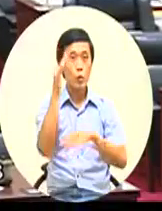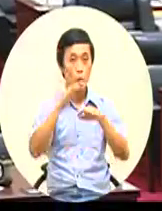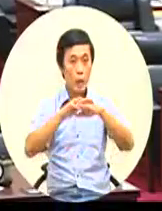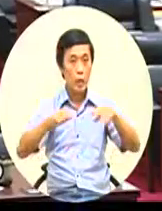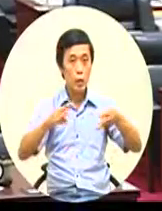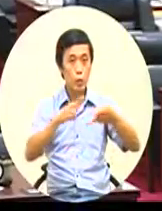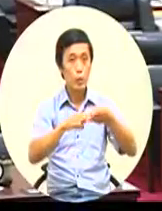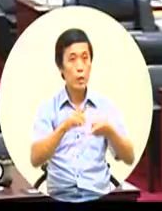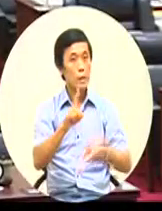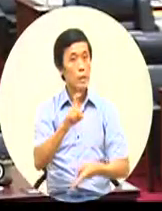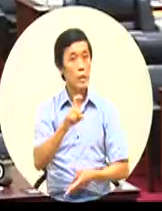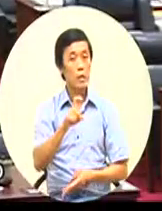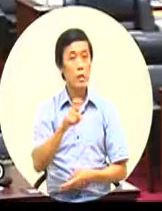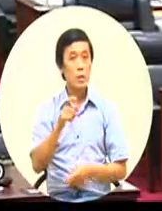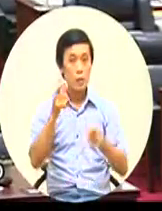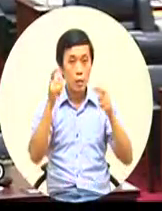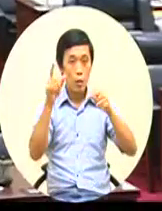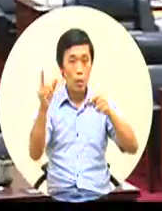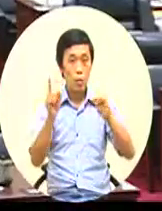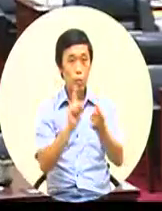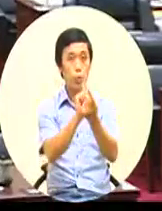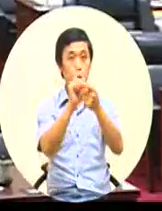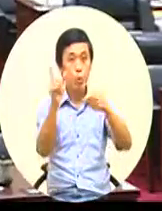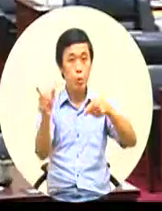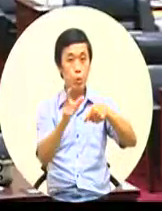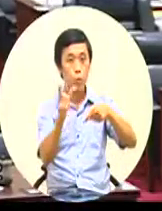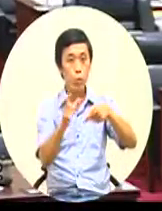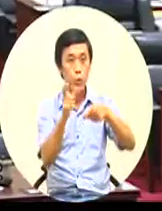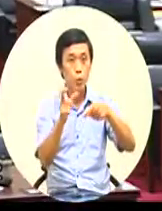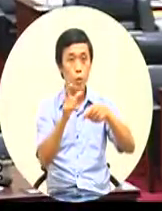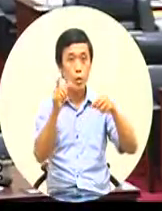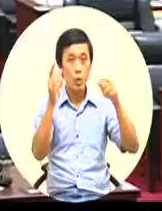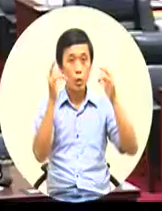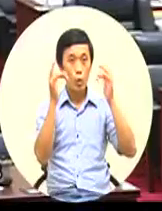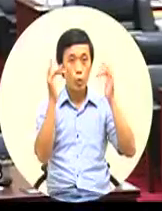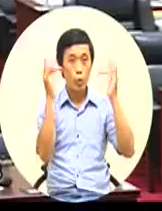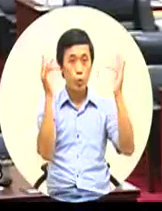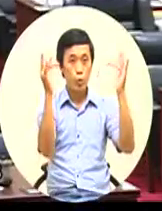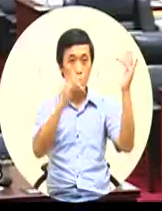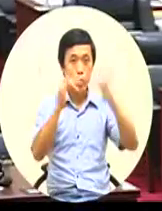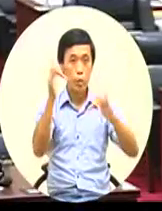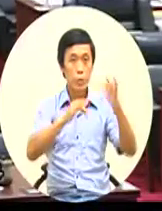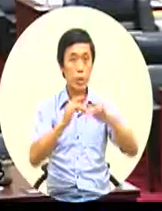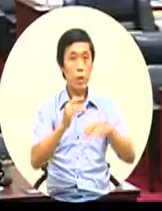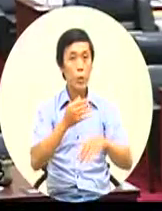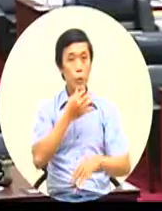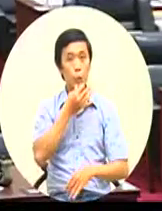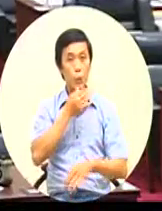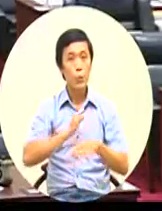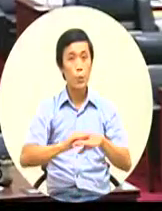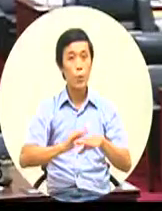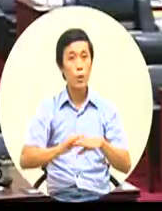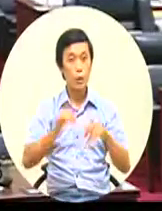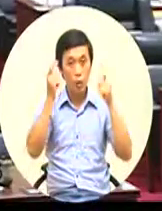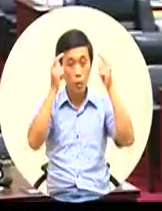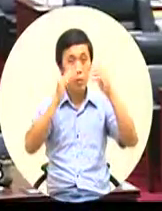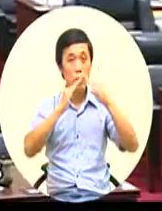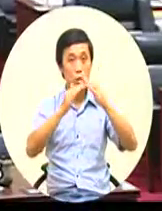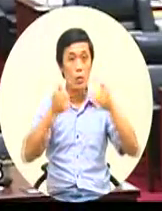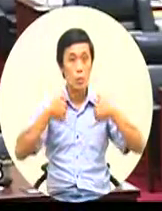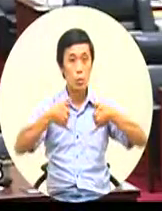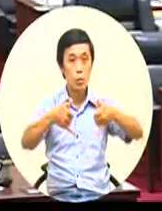来，高雄市的路树就有可能会倾倒。所以呀，高雄市的路树居然现在